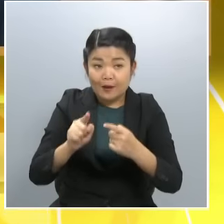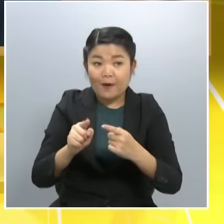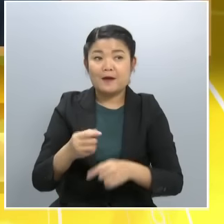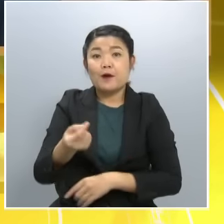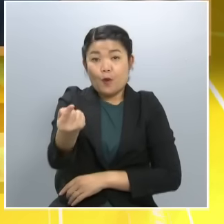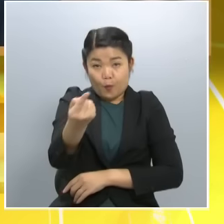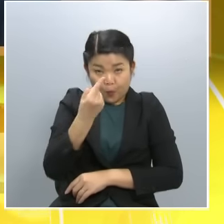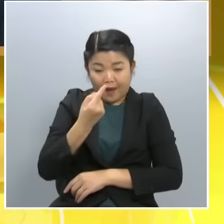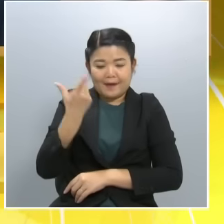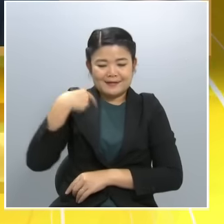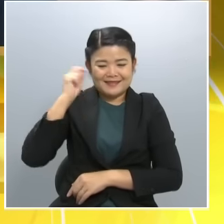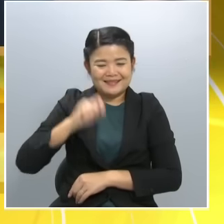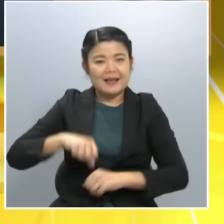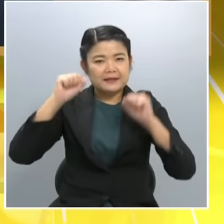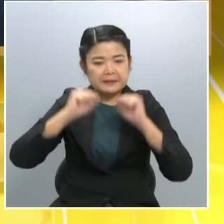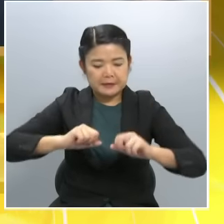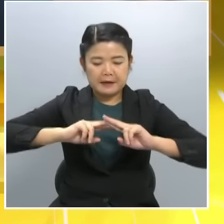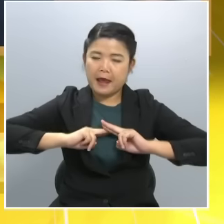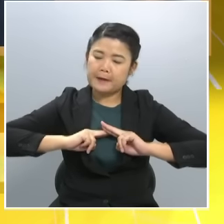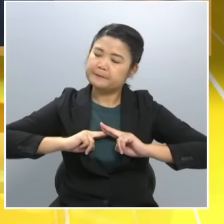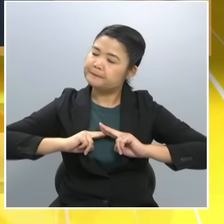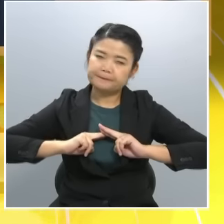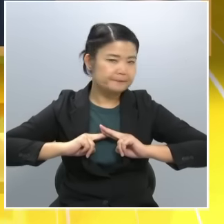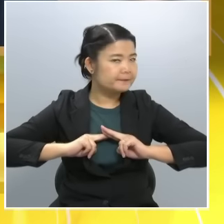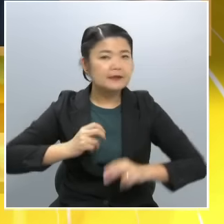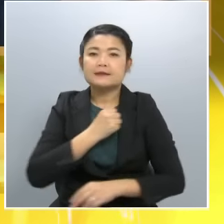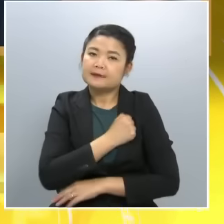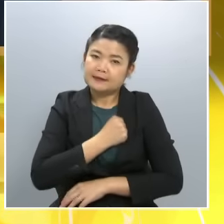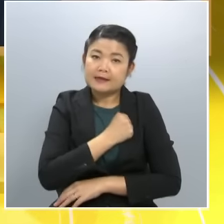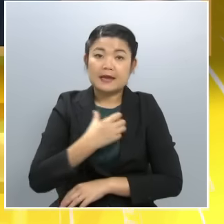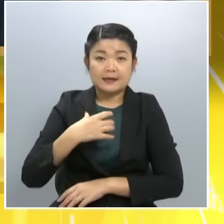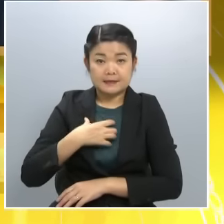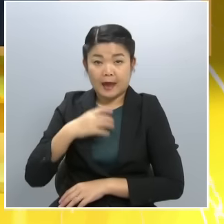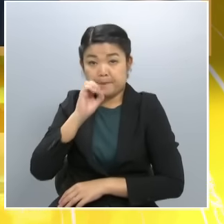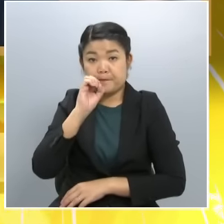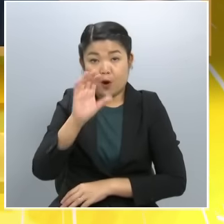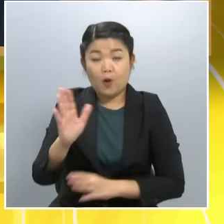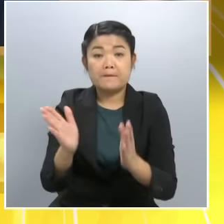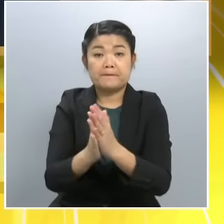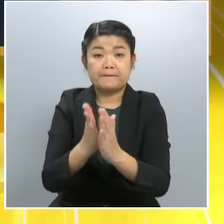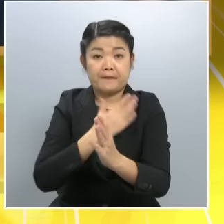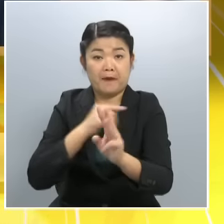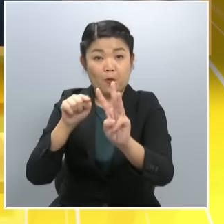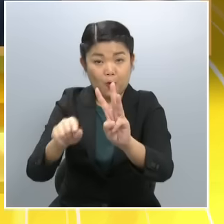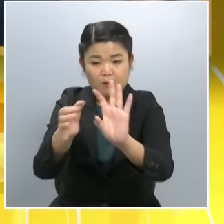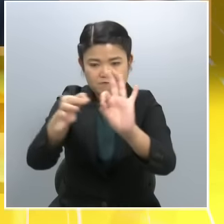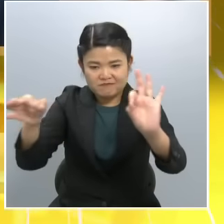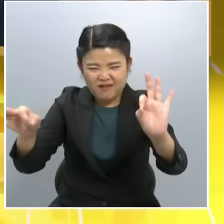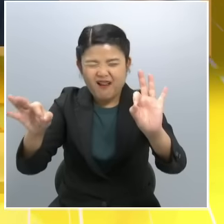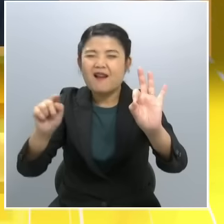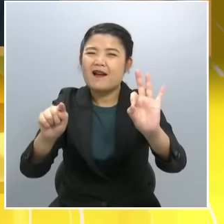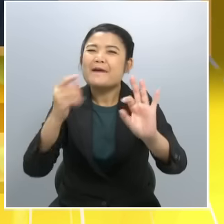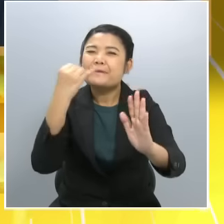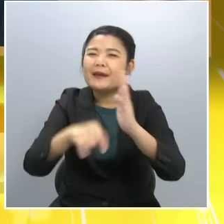ฆาตกรต่อเนื่องเสียใจที่สุดทั้งหมดนี้อยากจะบอกว่าที่พระอาจารย์เขียนมาเนี่ยเข้าข้อหาหมิ่นประมาท